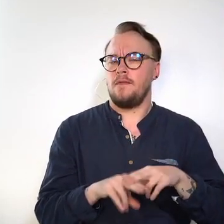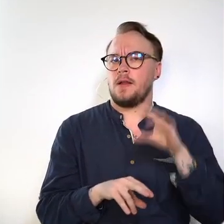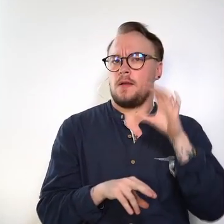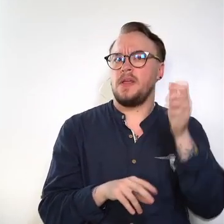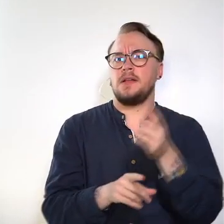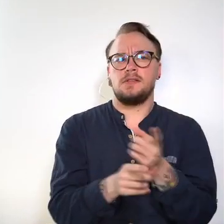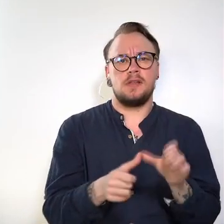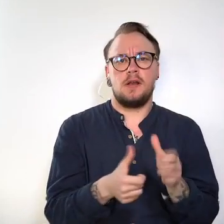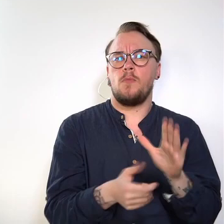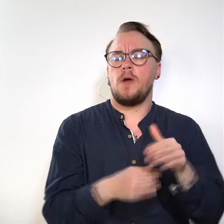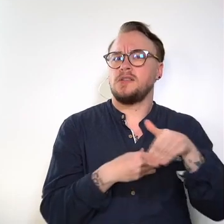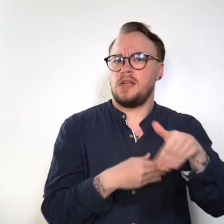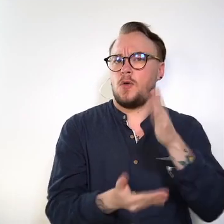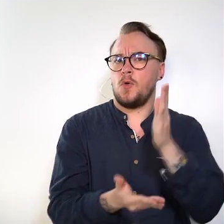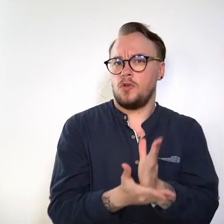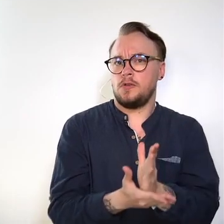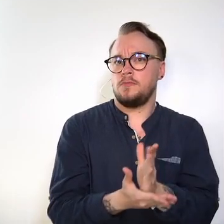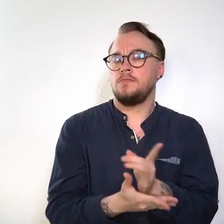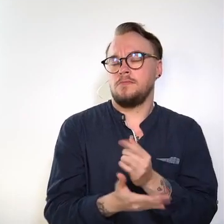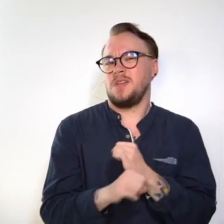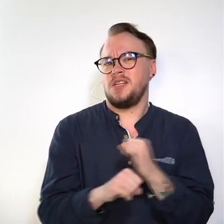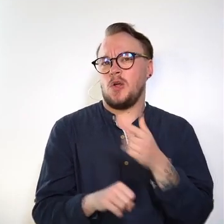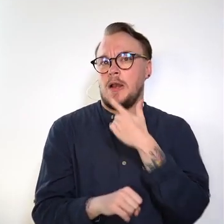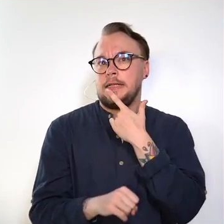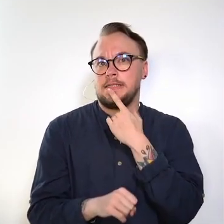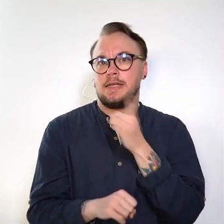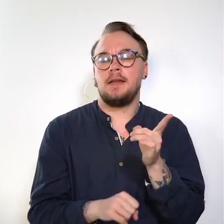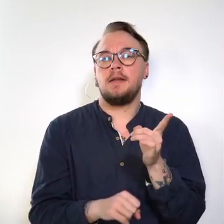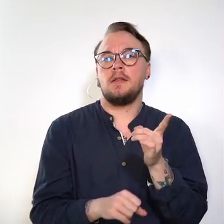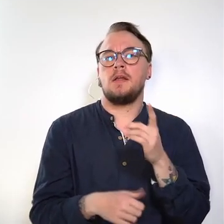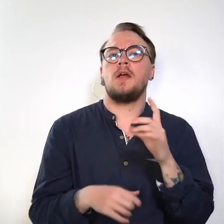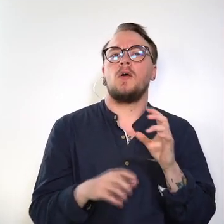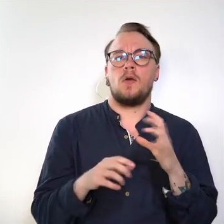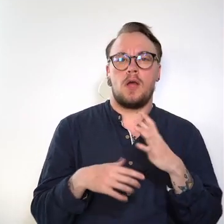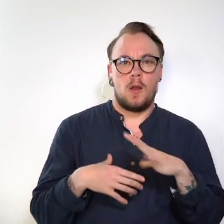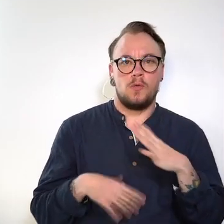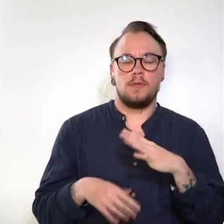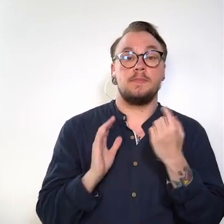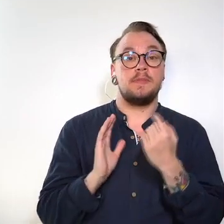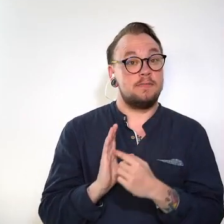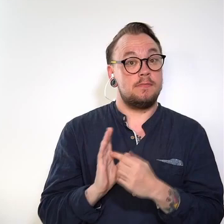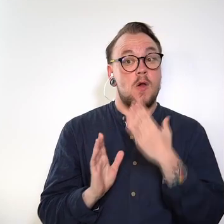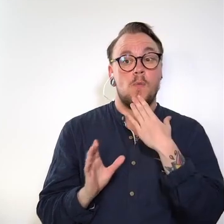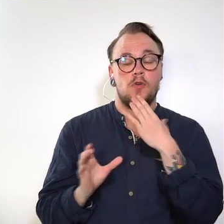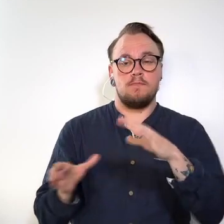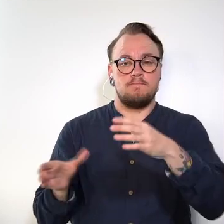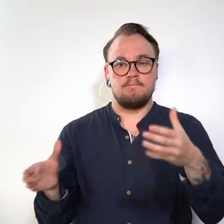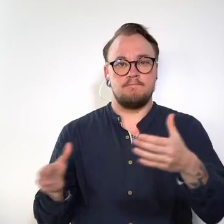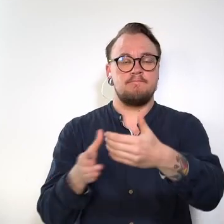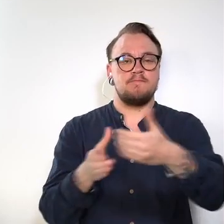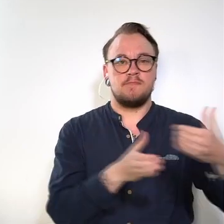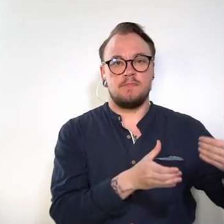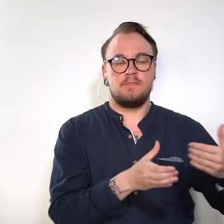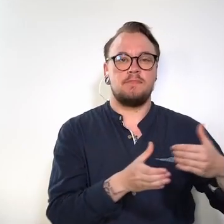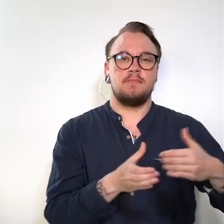oikealla tavalla, koska siellä oli riski olemassa, että siellä lähdetään tällaisiin eristämistoimenpiteisiin, jotka olisi ollut hyvin